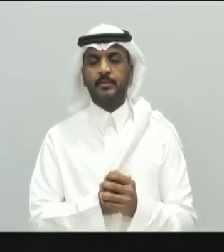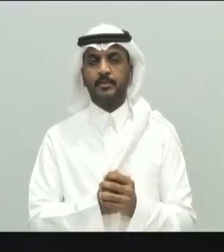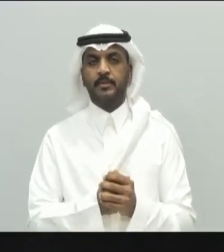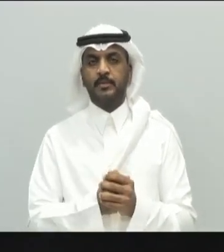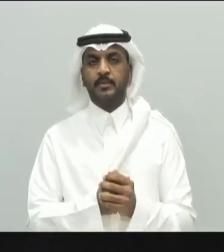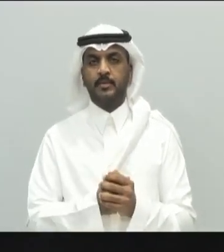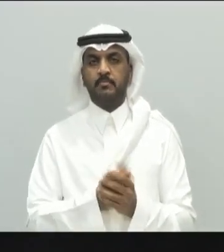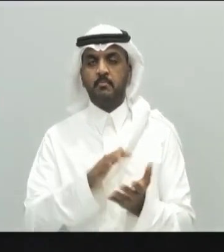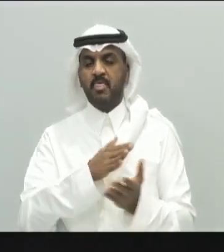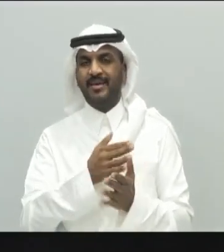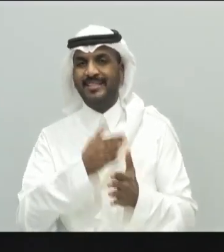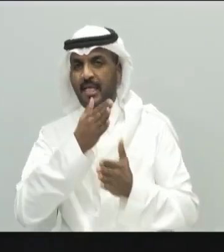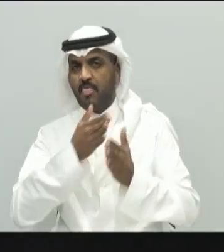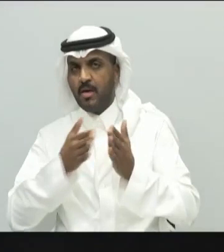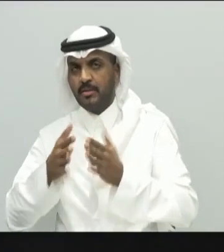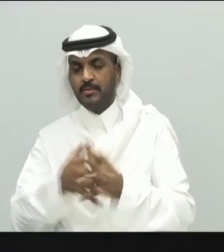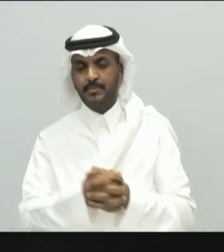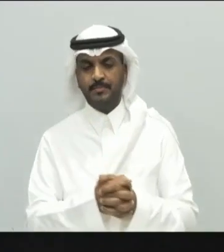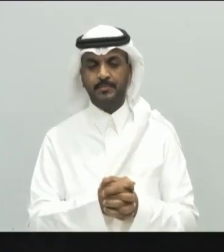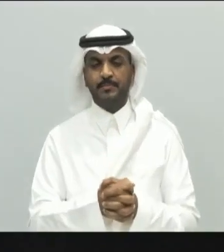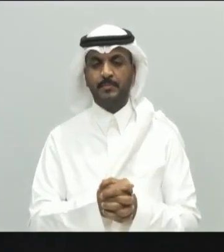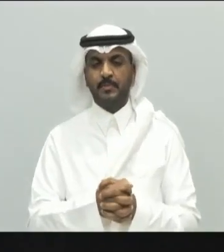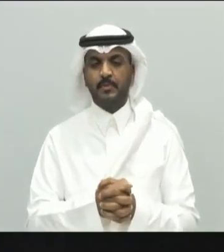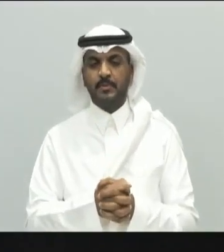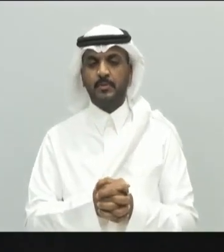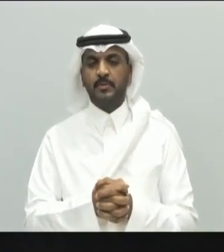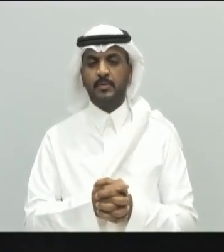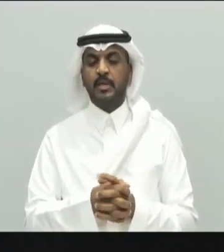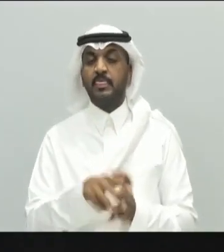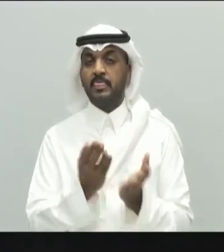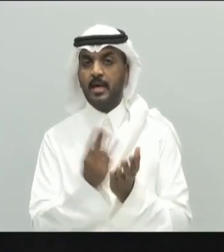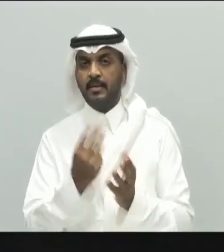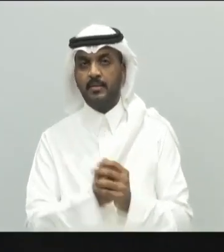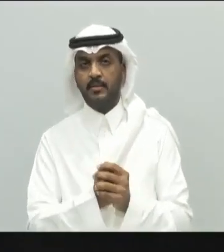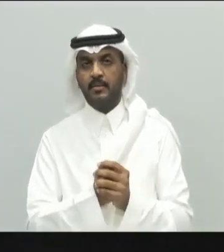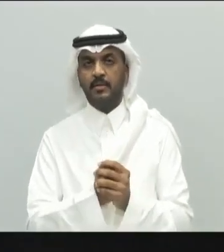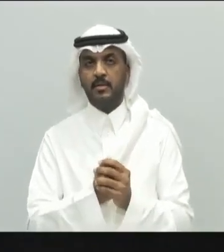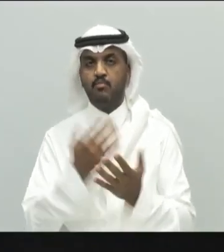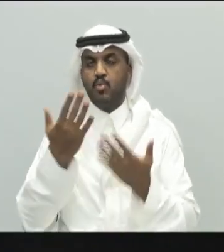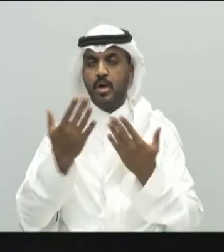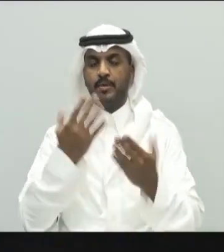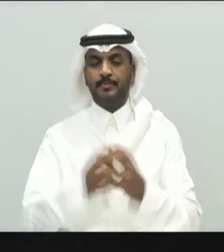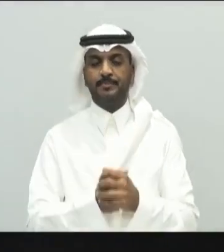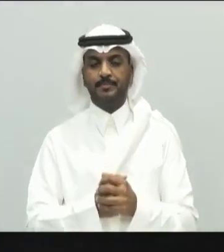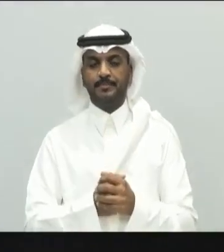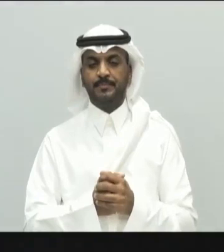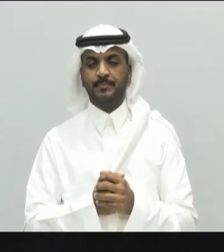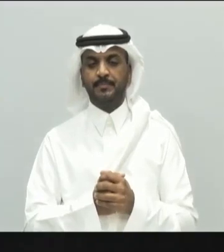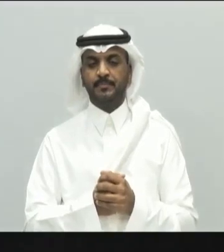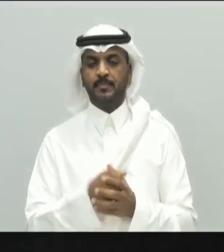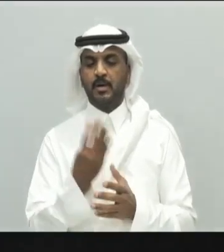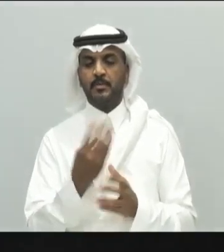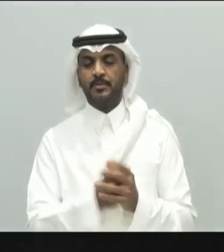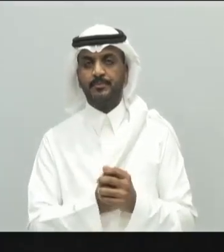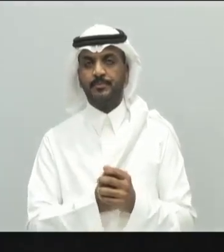الثاني مظاهر التضاريس والدرس الثالث المناخ والدرس